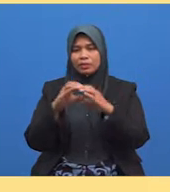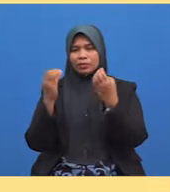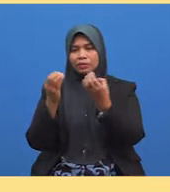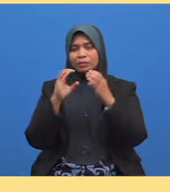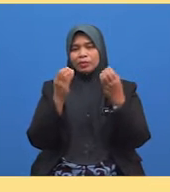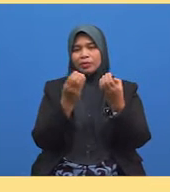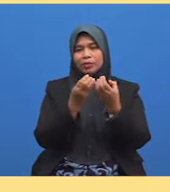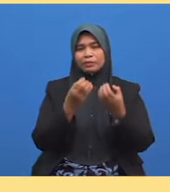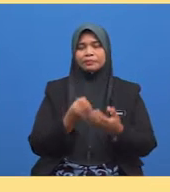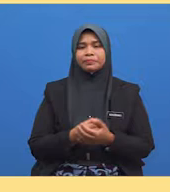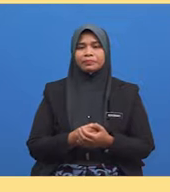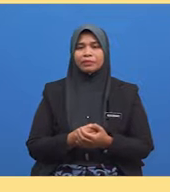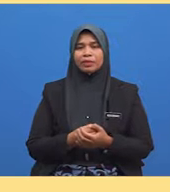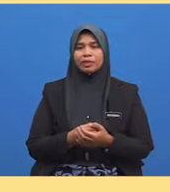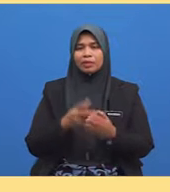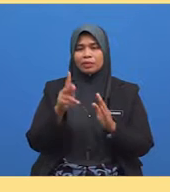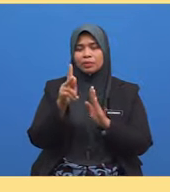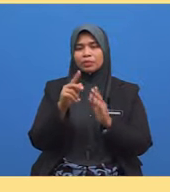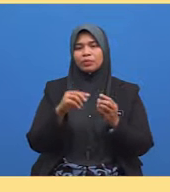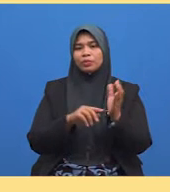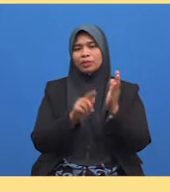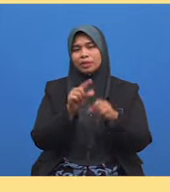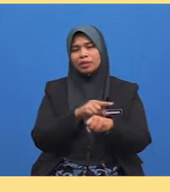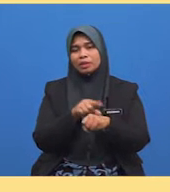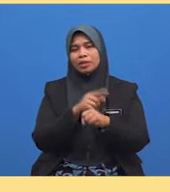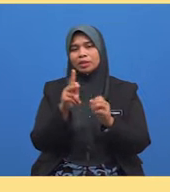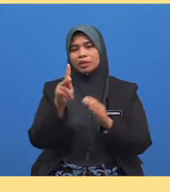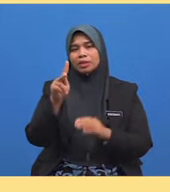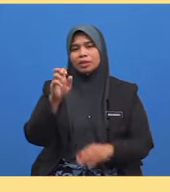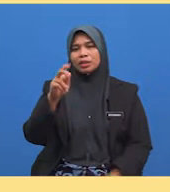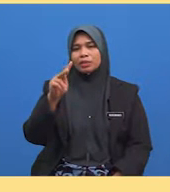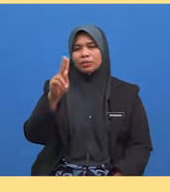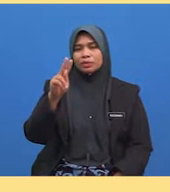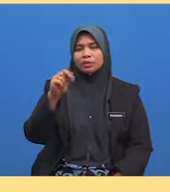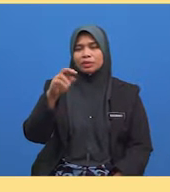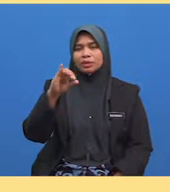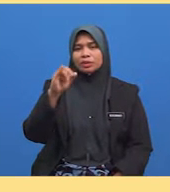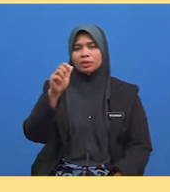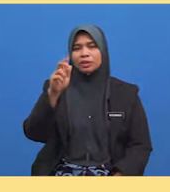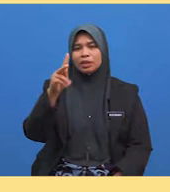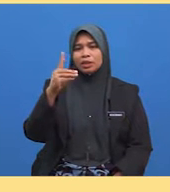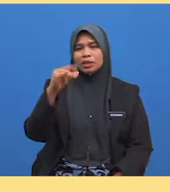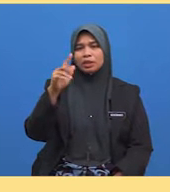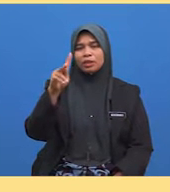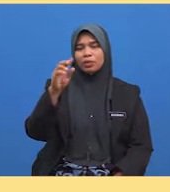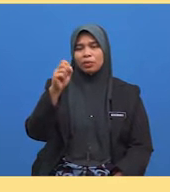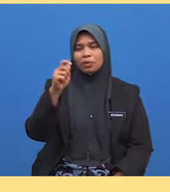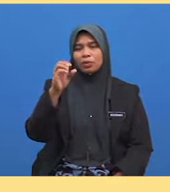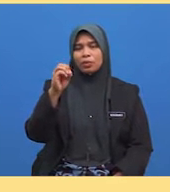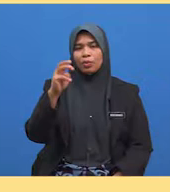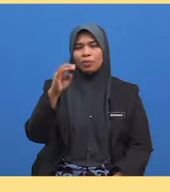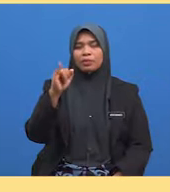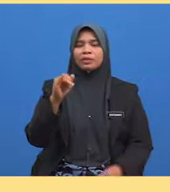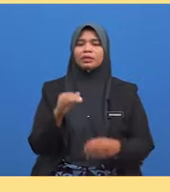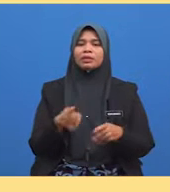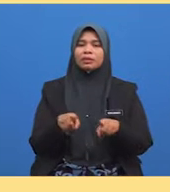menggunakan kekunci dikotomi. Mula-mula sekali, haiwan ini akan dikelaskan berdasarkan berdarah panas ataupun